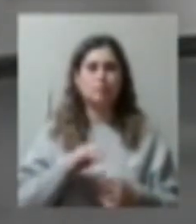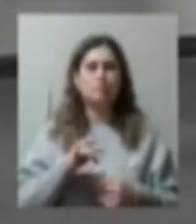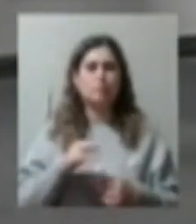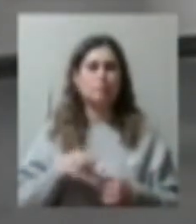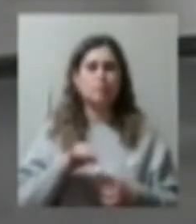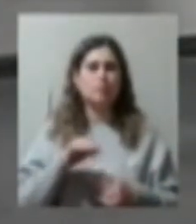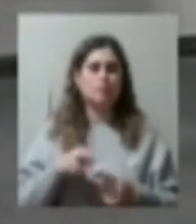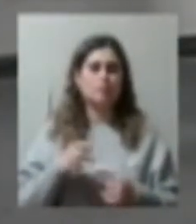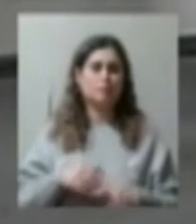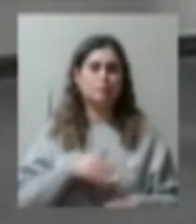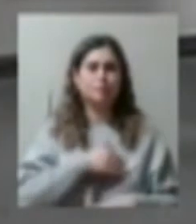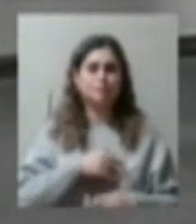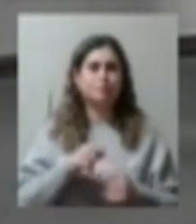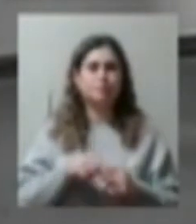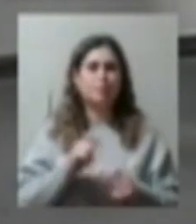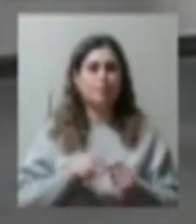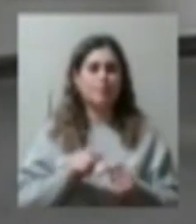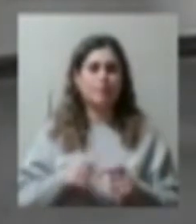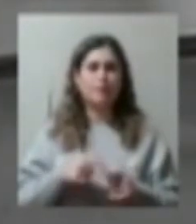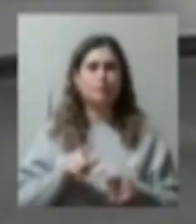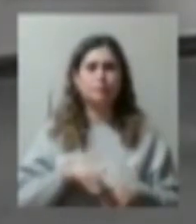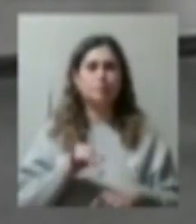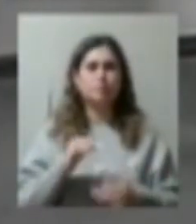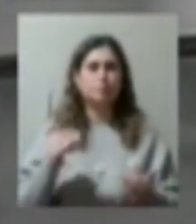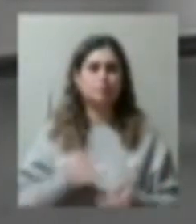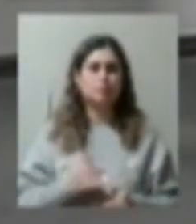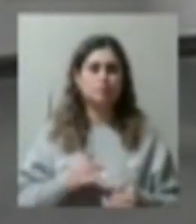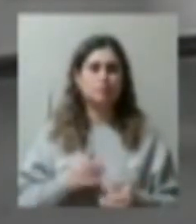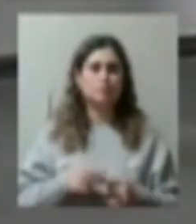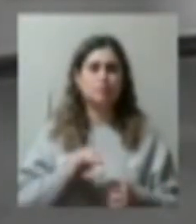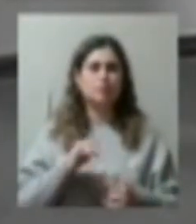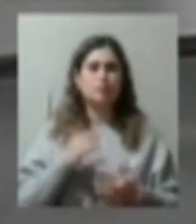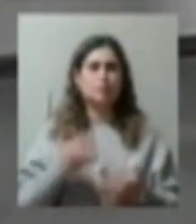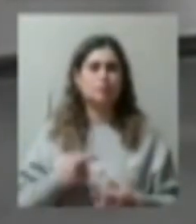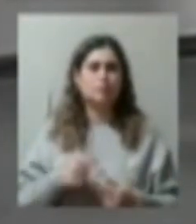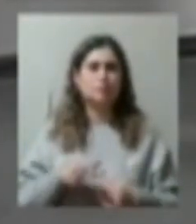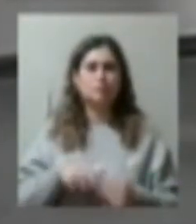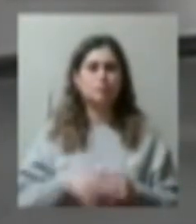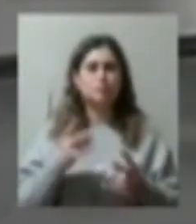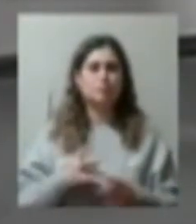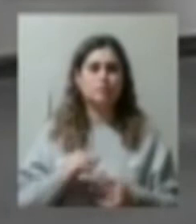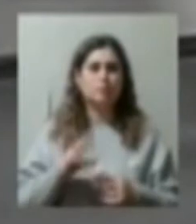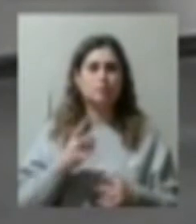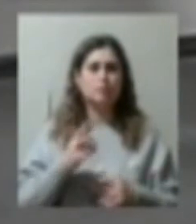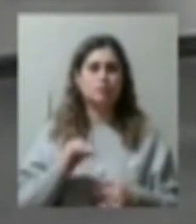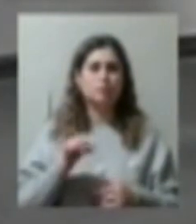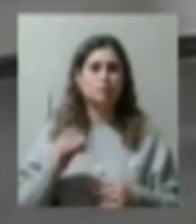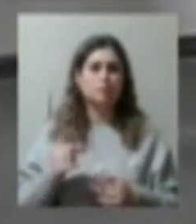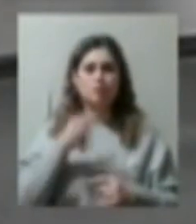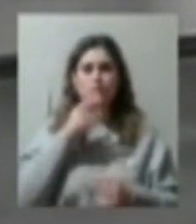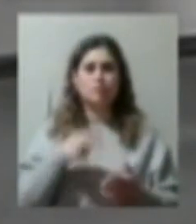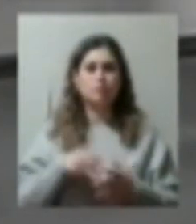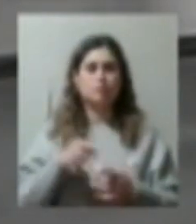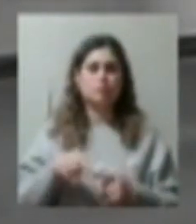які вимірюють швидкість руху. Наприклад, суттєво знизилась кількість дорожньо-транспортних пригод на Миколаївському шосе, коли почали там